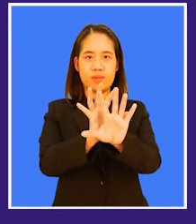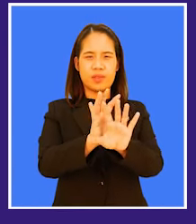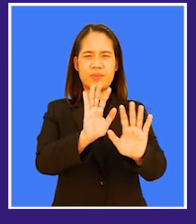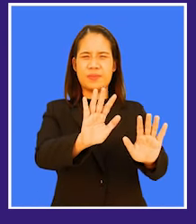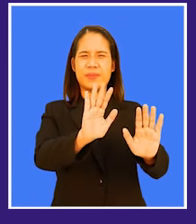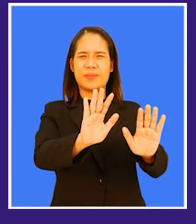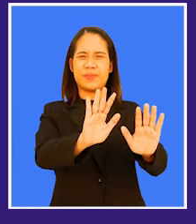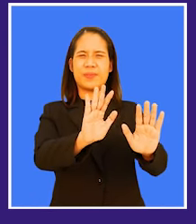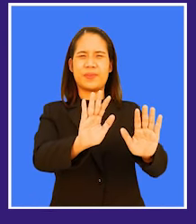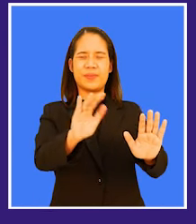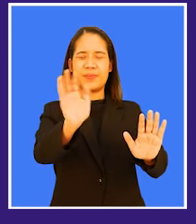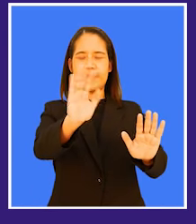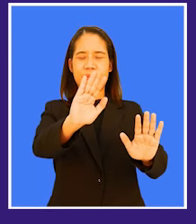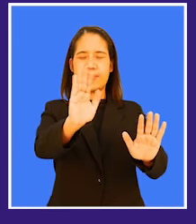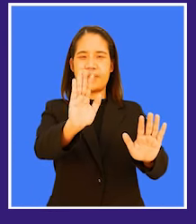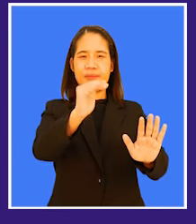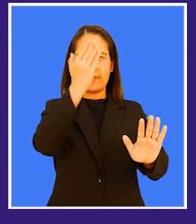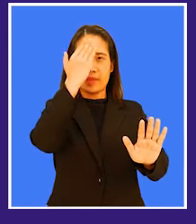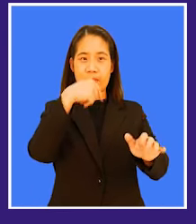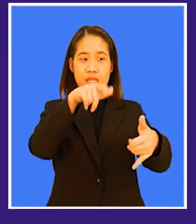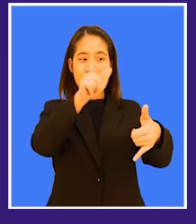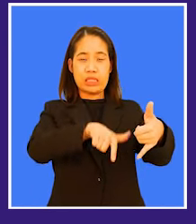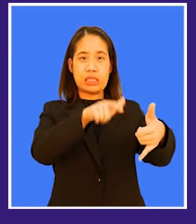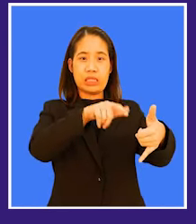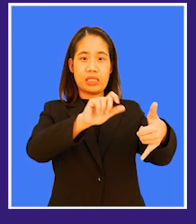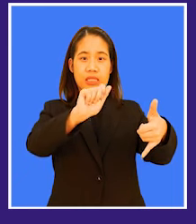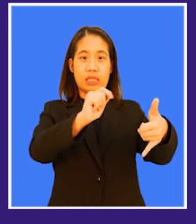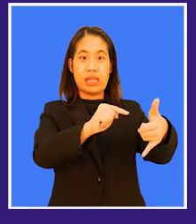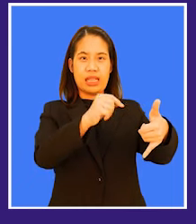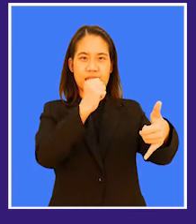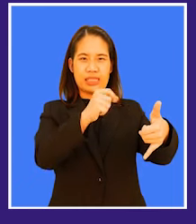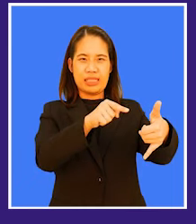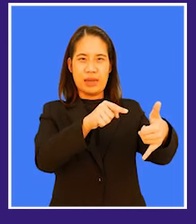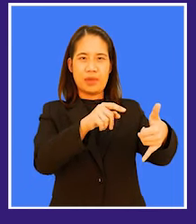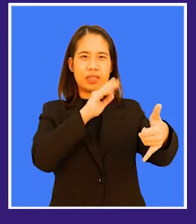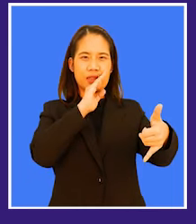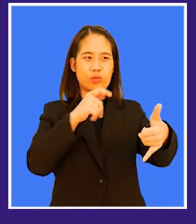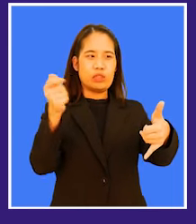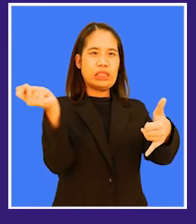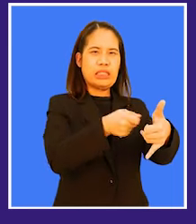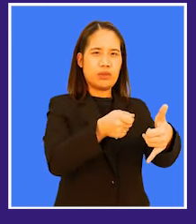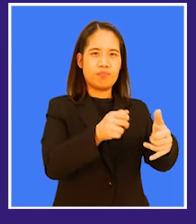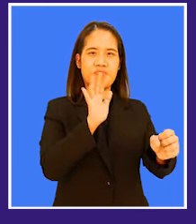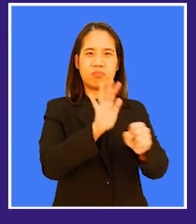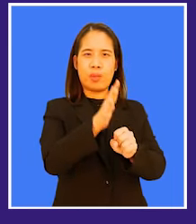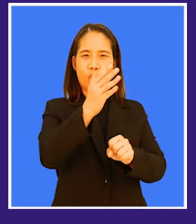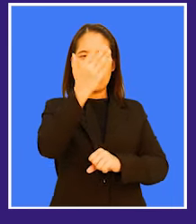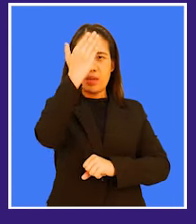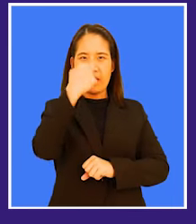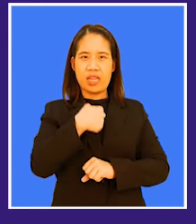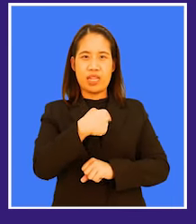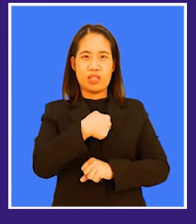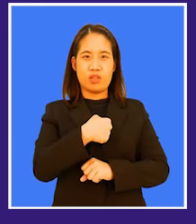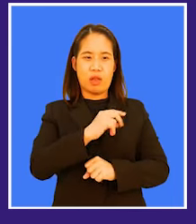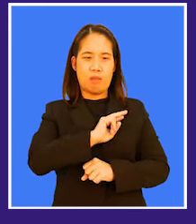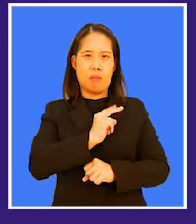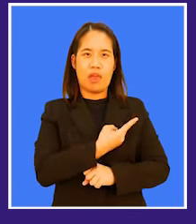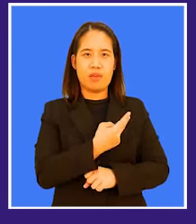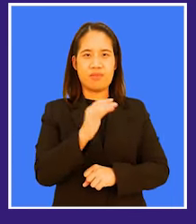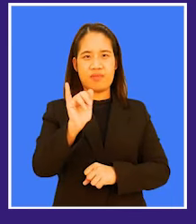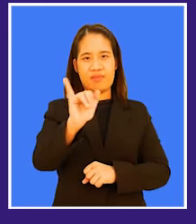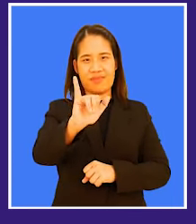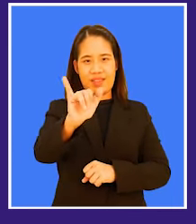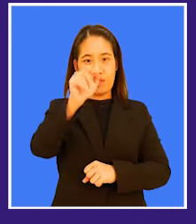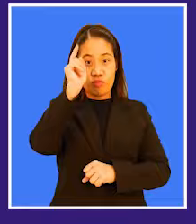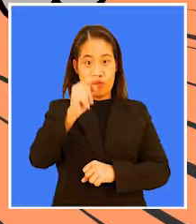อย่าทำเลยนะยายน้อยสิ่งที่อัครเดชทำไว้กับพวกเราน่ะตีหัวไปก็คงไม่พอช่วยให้กลับใจไม่ได้หรอก